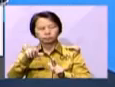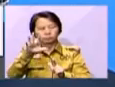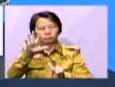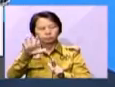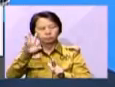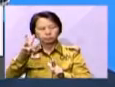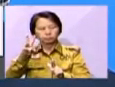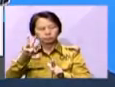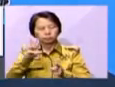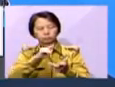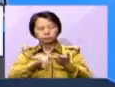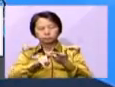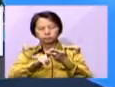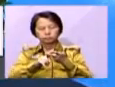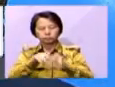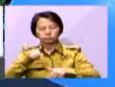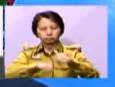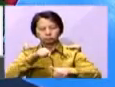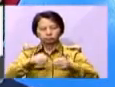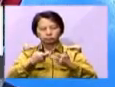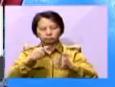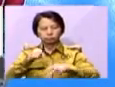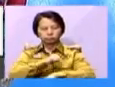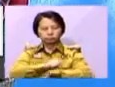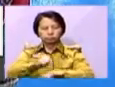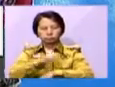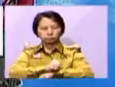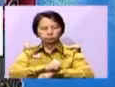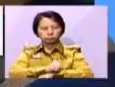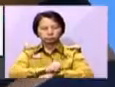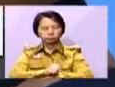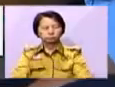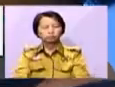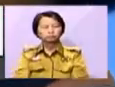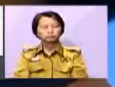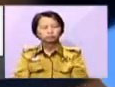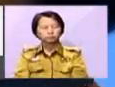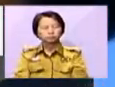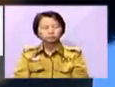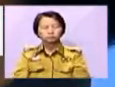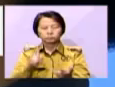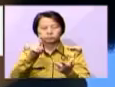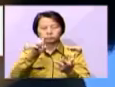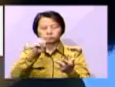1:02.356 saat, manakala gangsa milik pelumba dari Singapura Muhammad Elias Muhammad Yusof